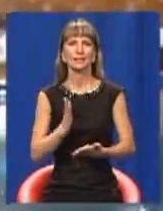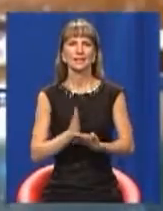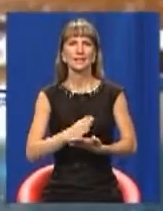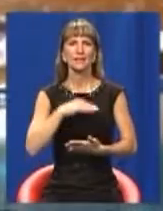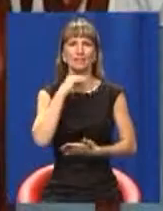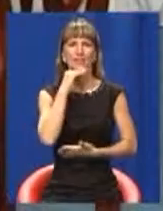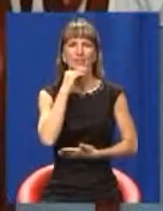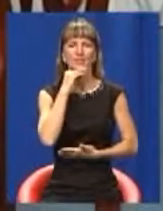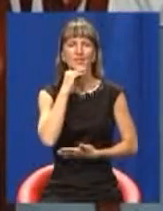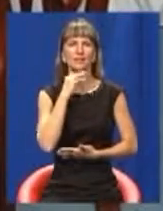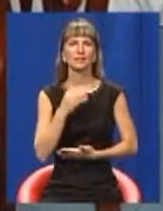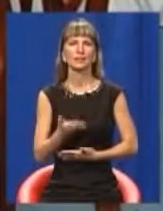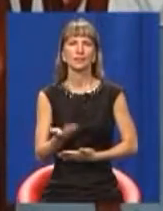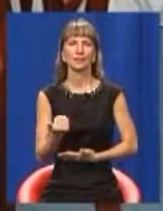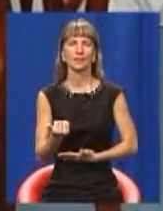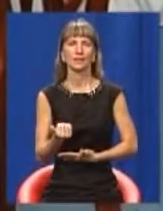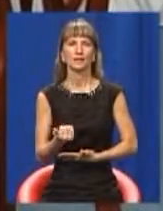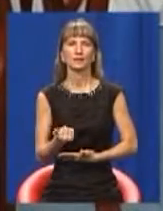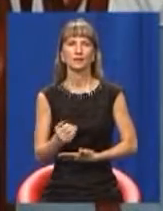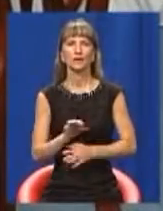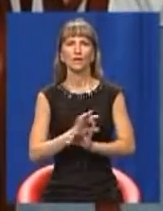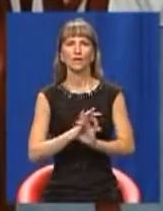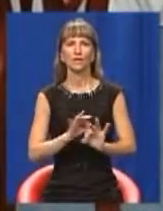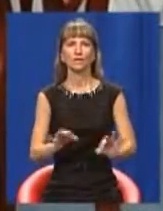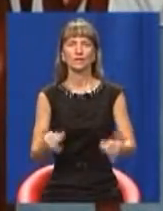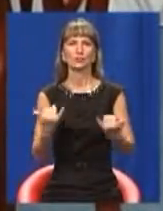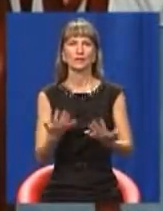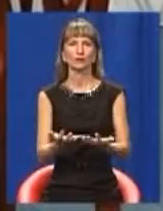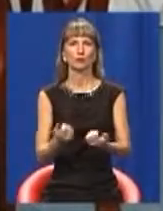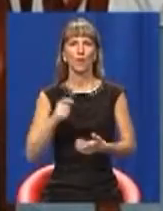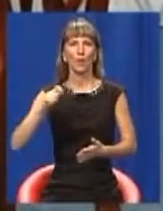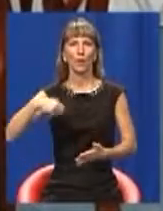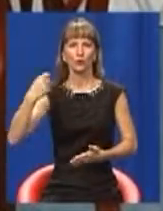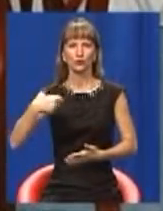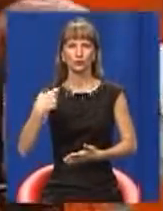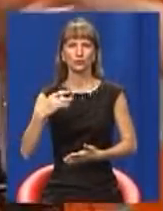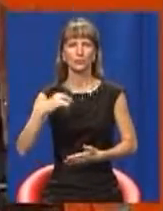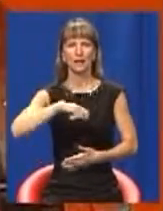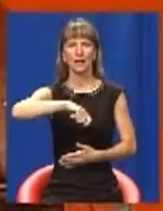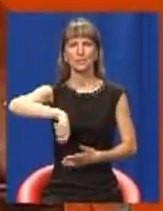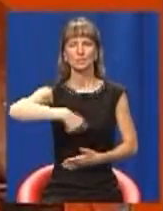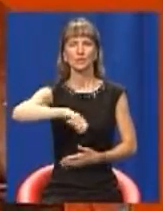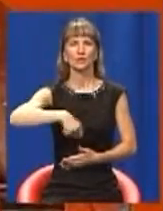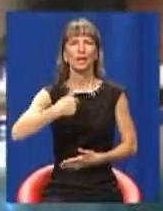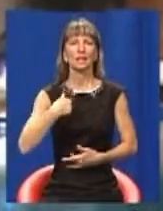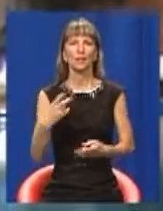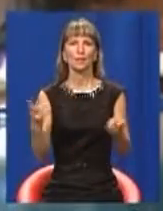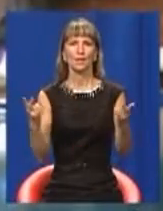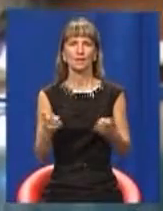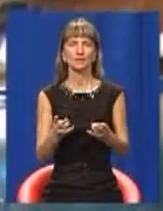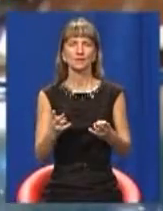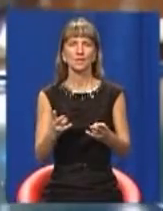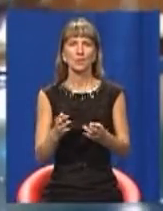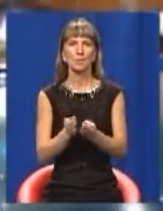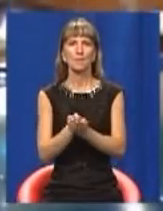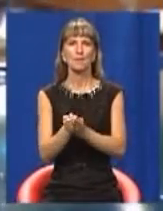хватит. Давай, отлично. Теперь держи ложку и размешай. Нам необходим